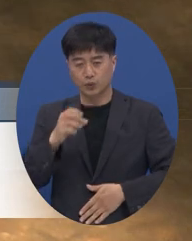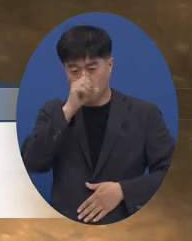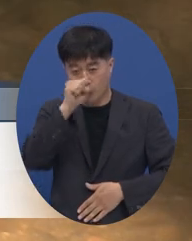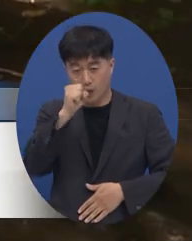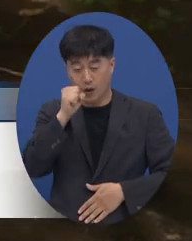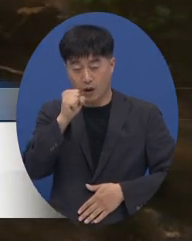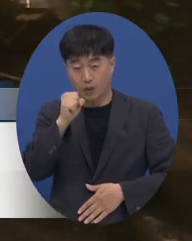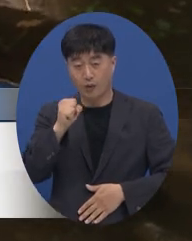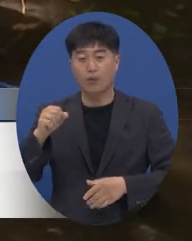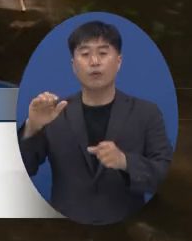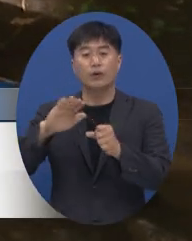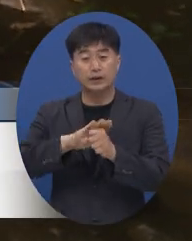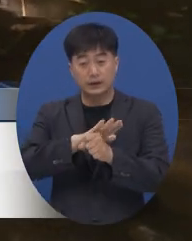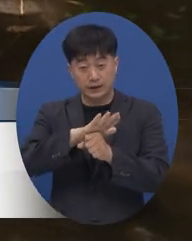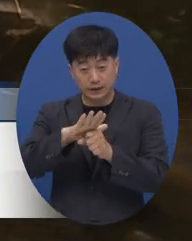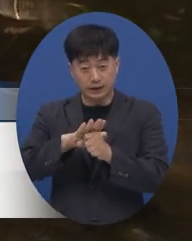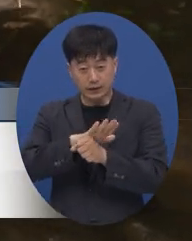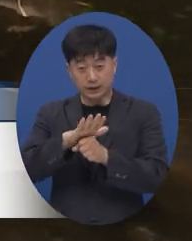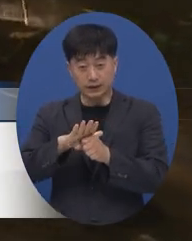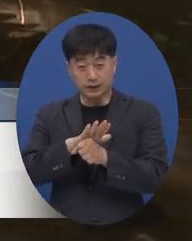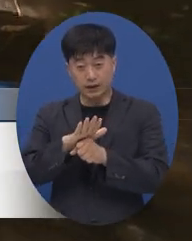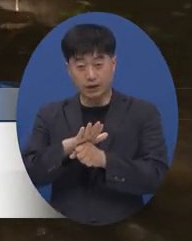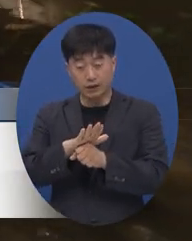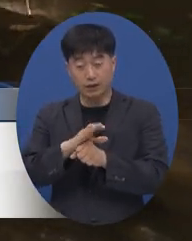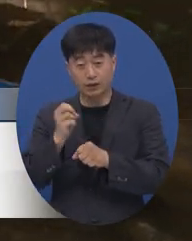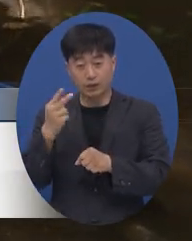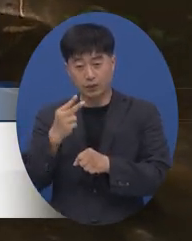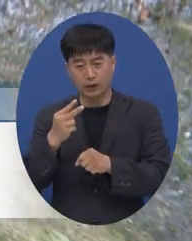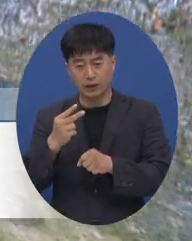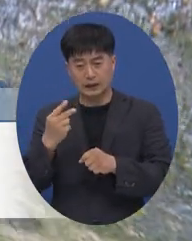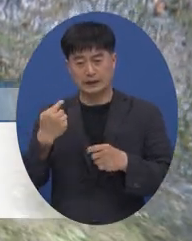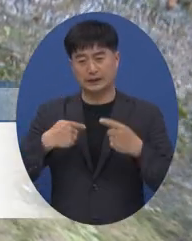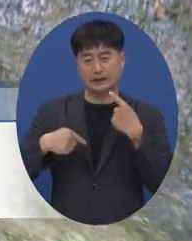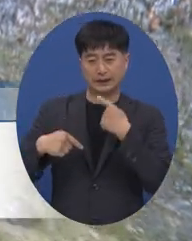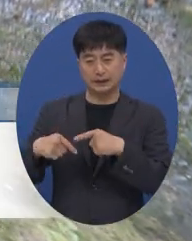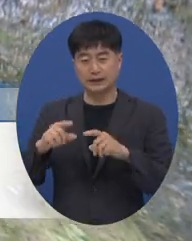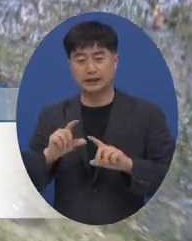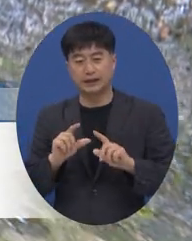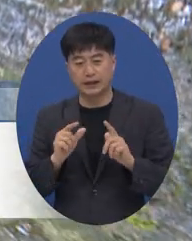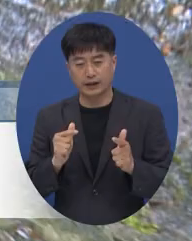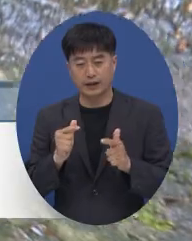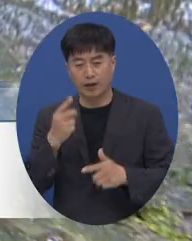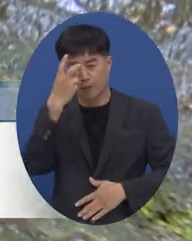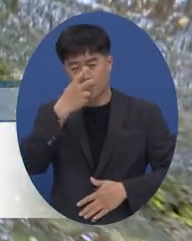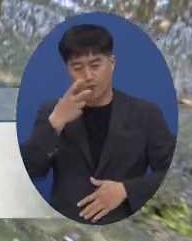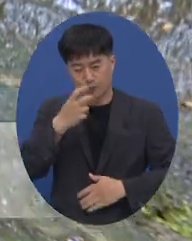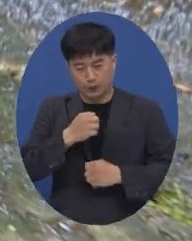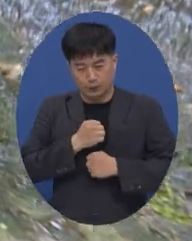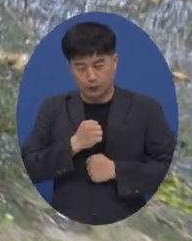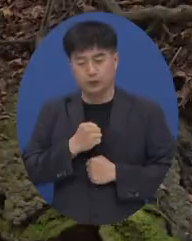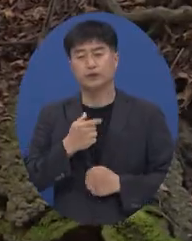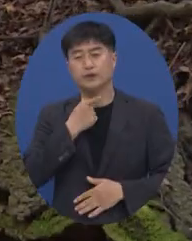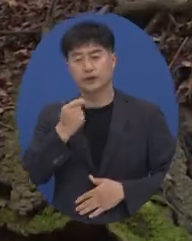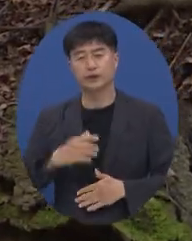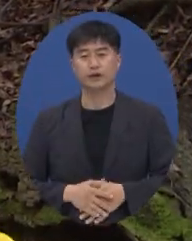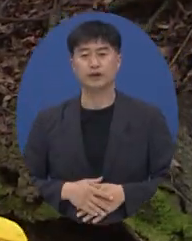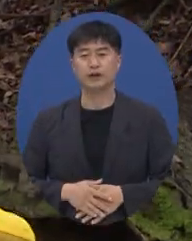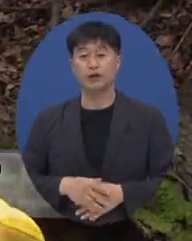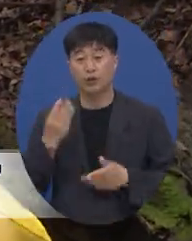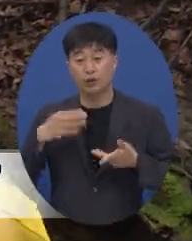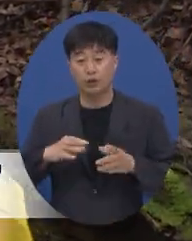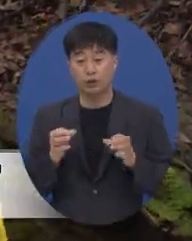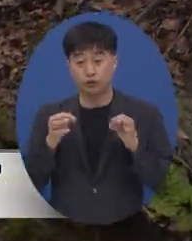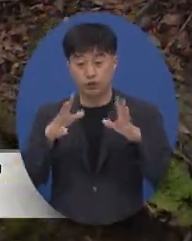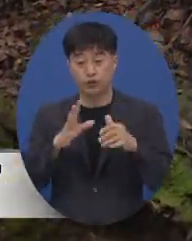좋아하고 생물들을 사랑하고 생물들이 다치지 않게 보호하고 싶어서요.